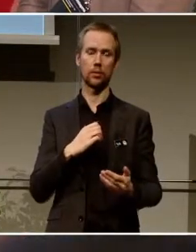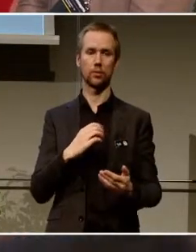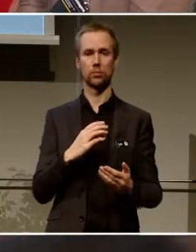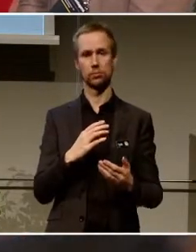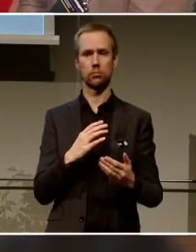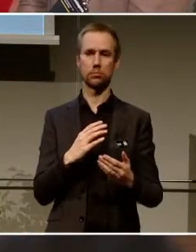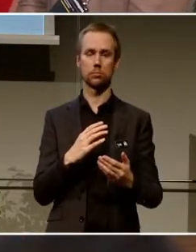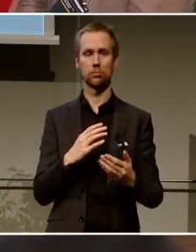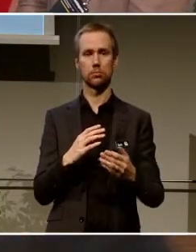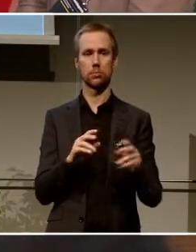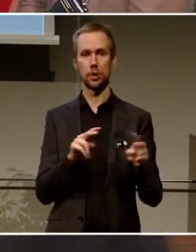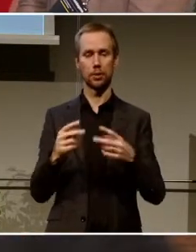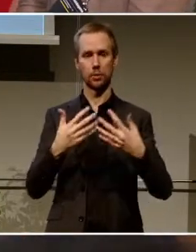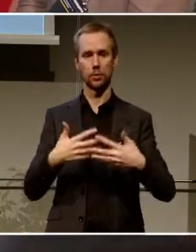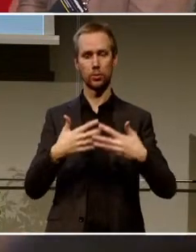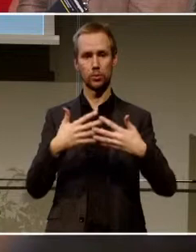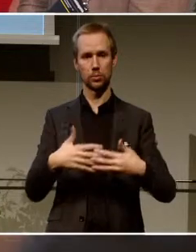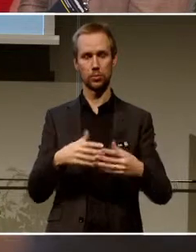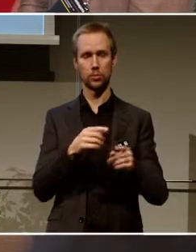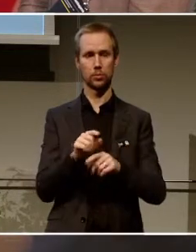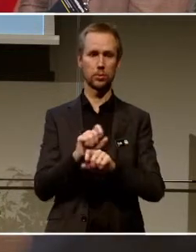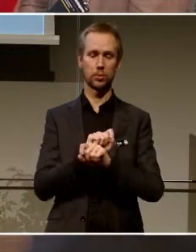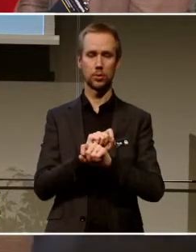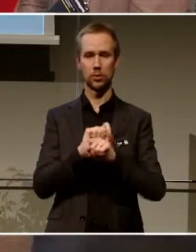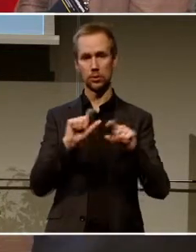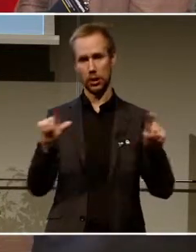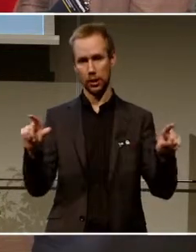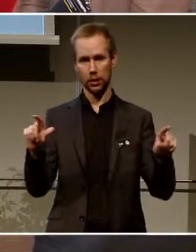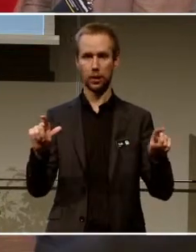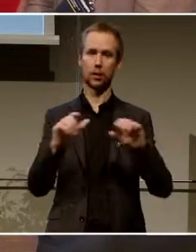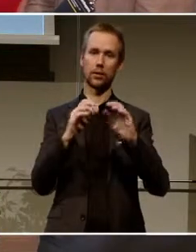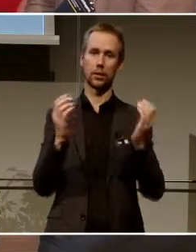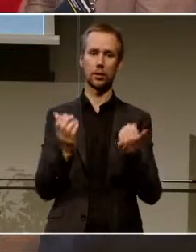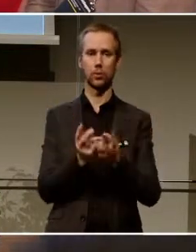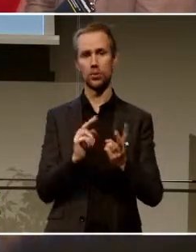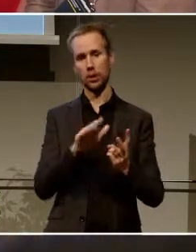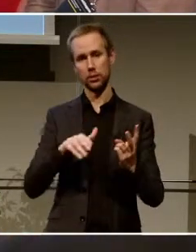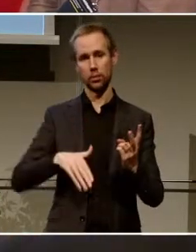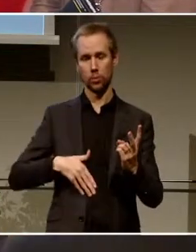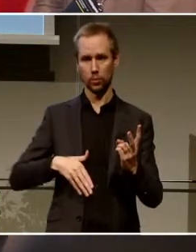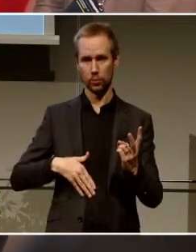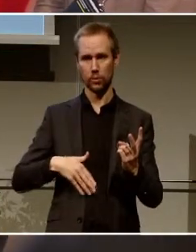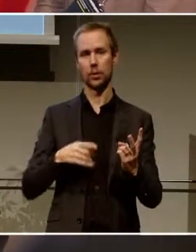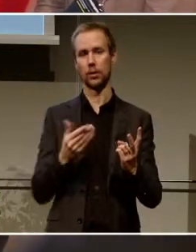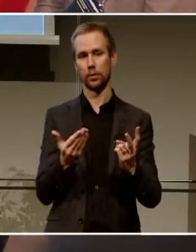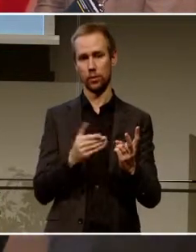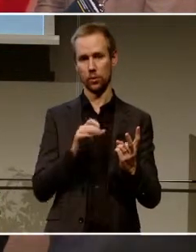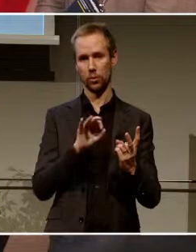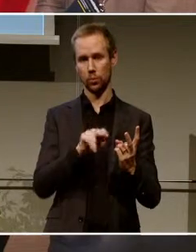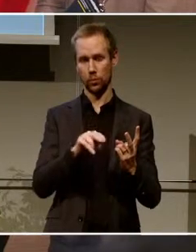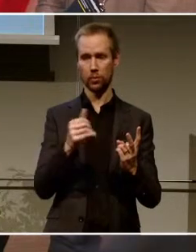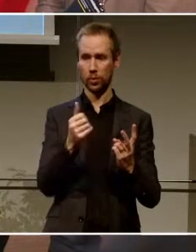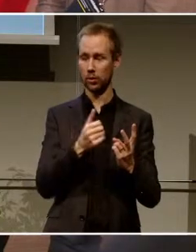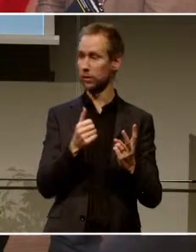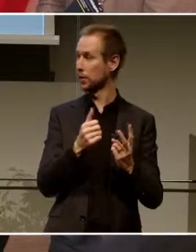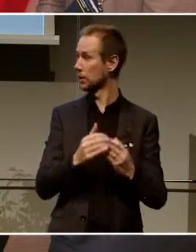henne. Man skickar liksom ut de här små hälsningarna i världen och här är en aktuell bild på hunden. Liksom. Och bara, yes! Och det var vad hon behövde tydligen. Ja. Jag tänkte också